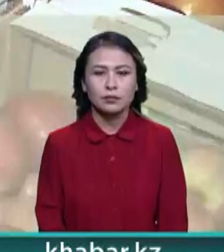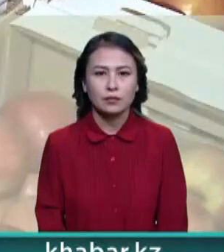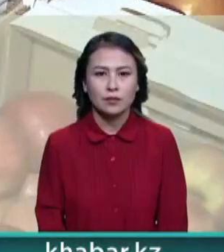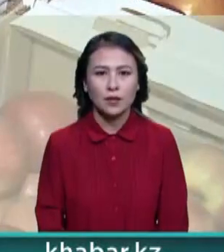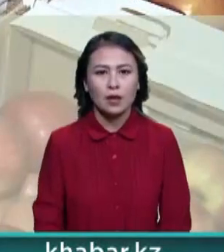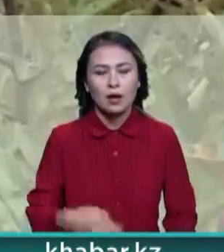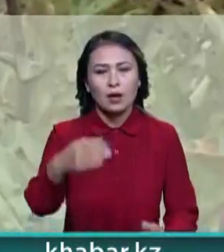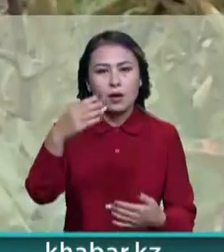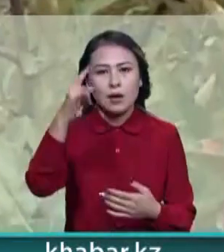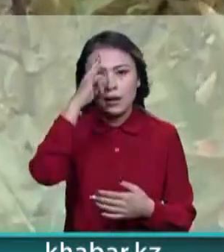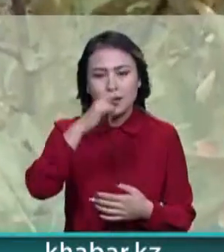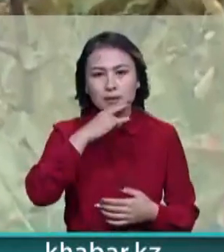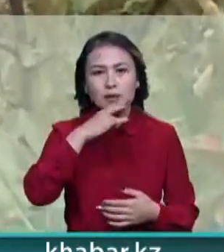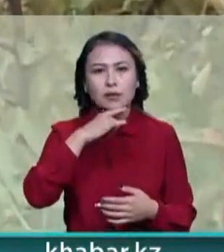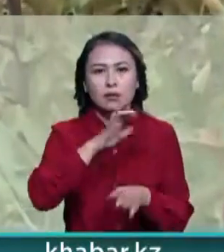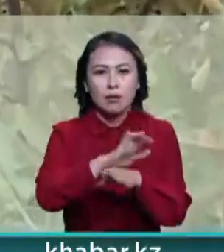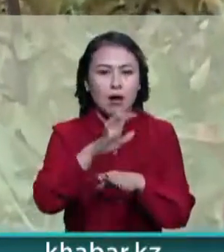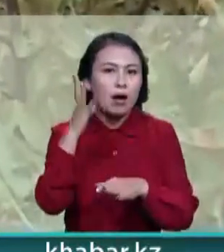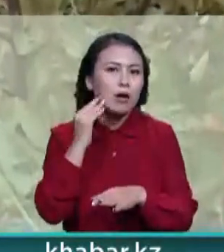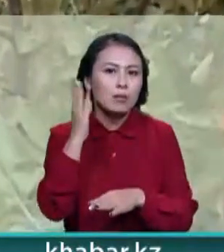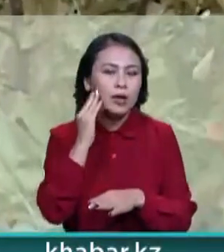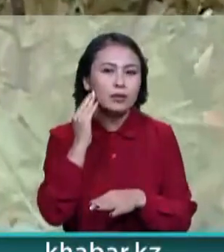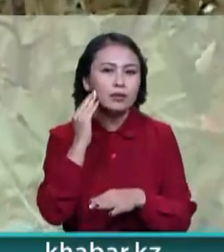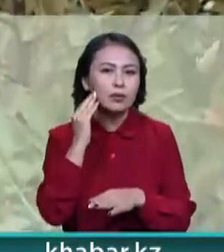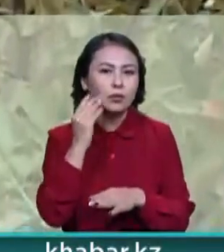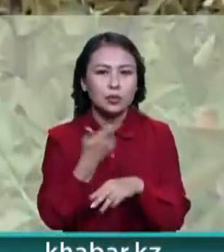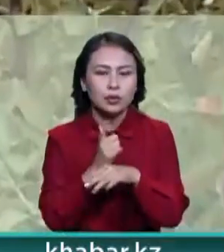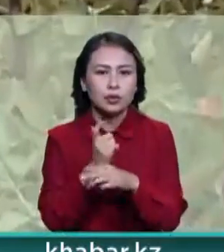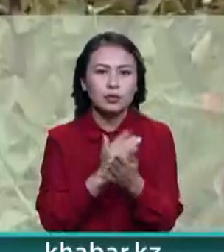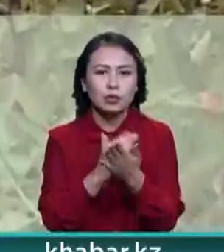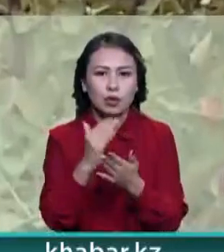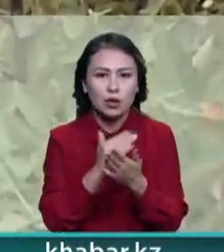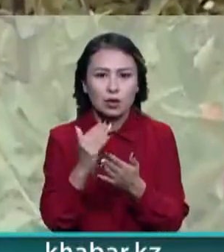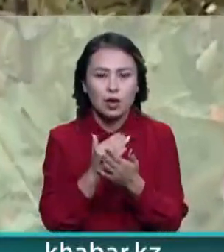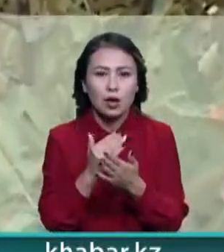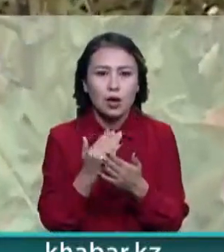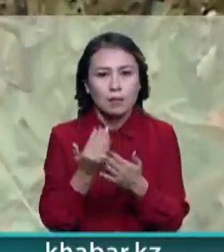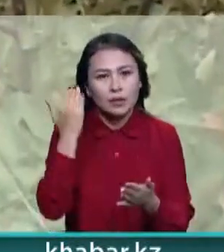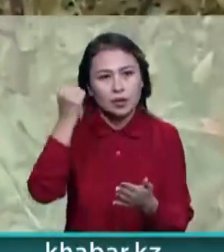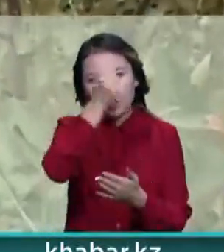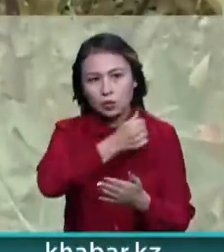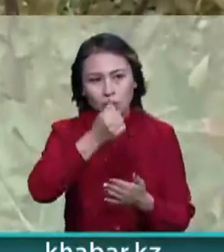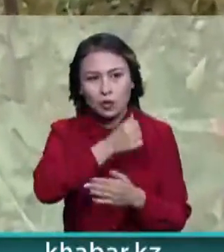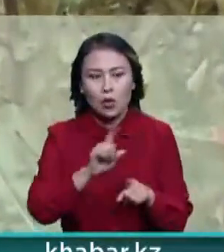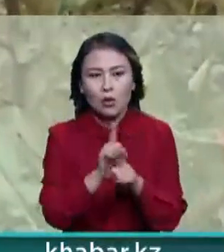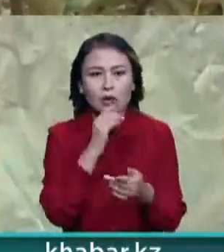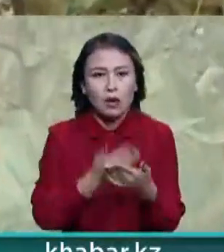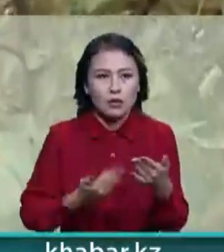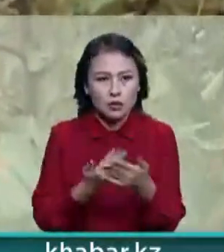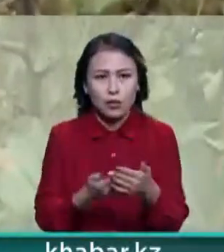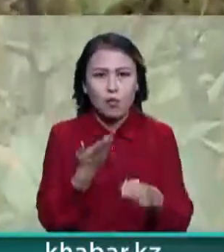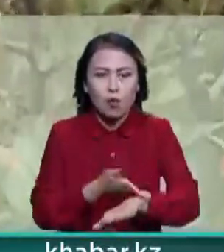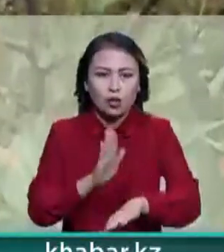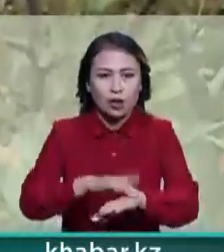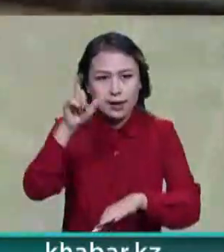Қазақстан мемлекетінің алма өнімін өндіру бойынша потенциалы өте жоғары. Былтыр бізде консультант